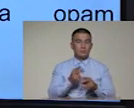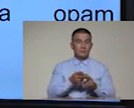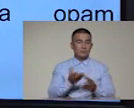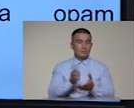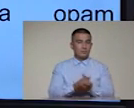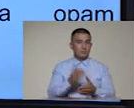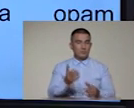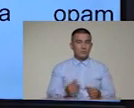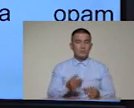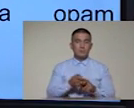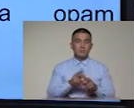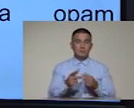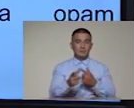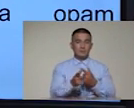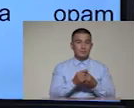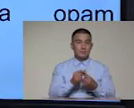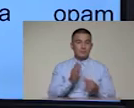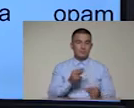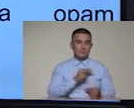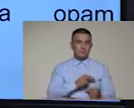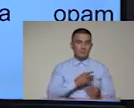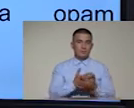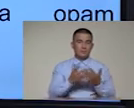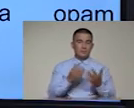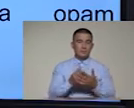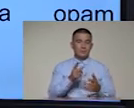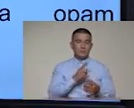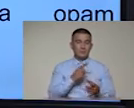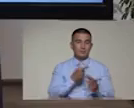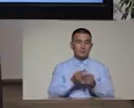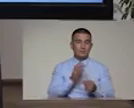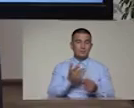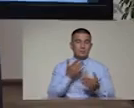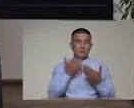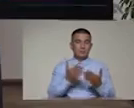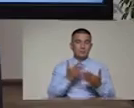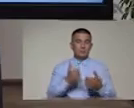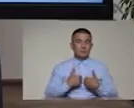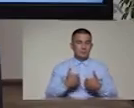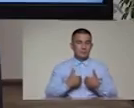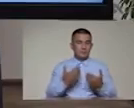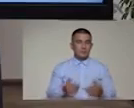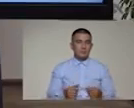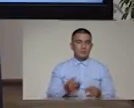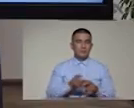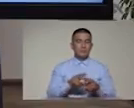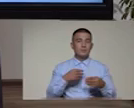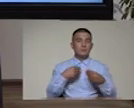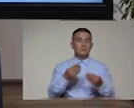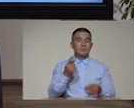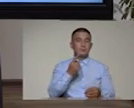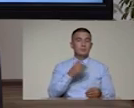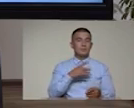chiqing va men bilan birgalikda tahlil qilishga harakat qiling. Demak, birinchi gapga